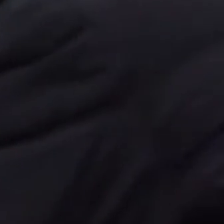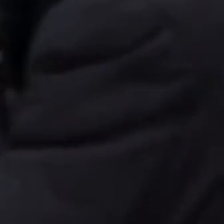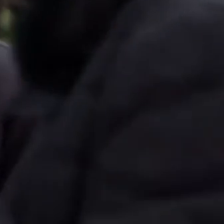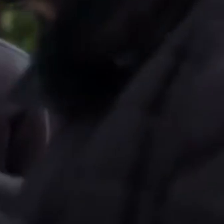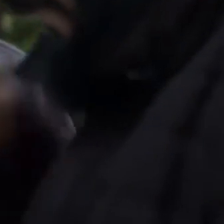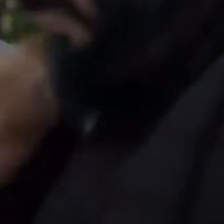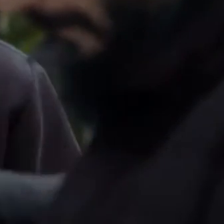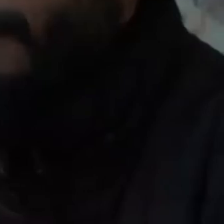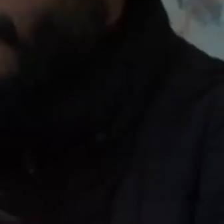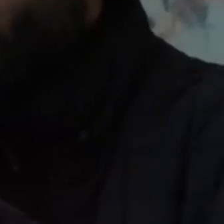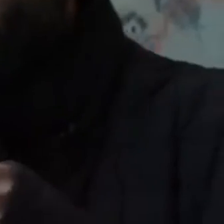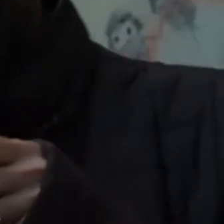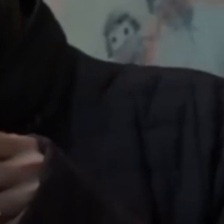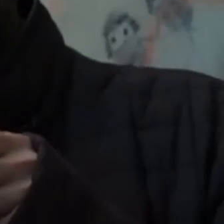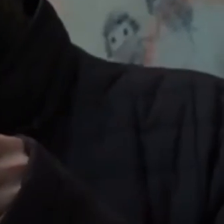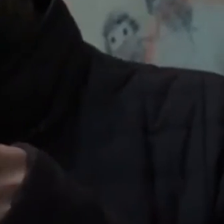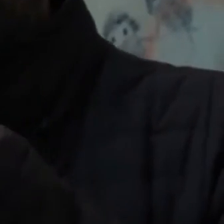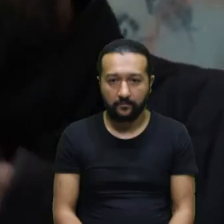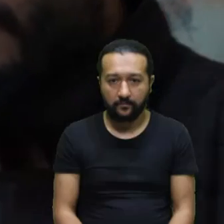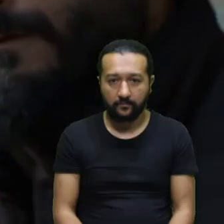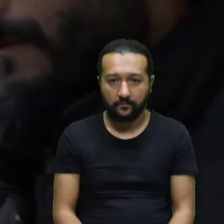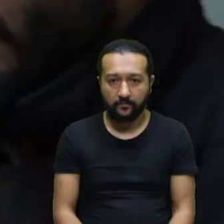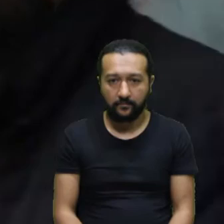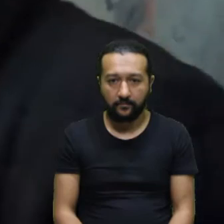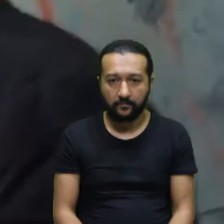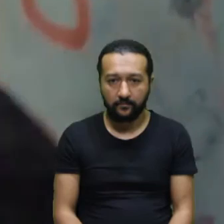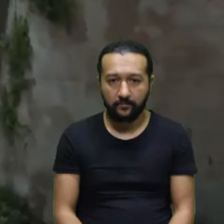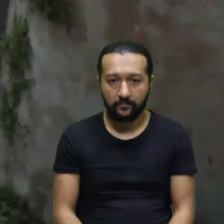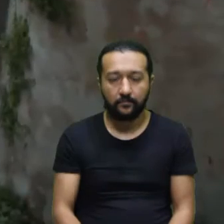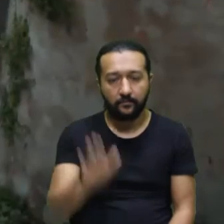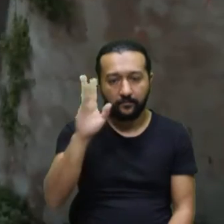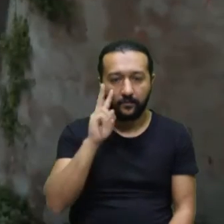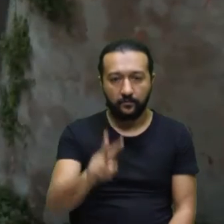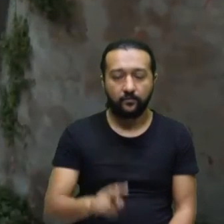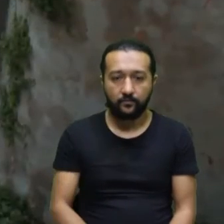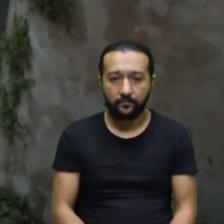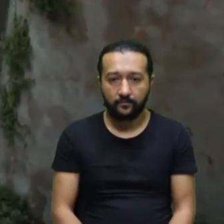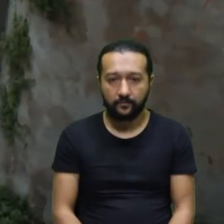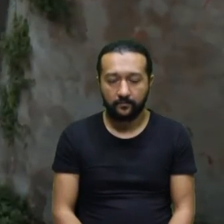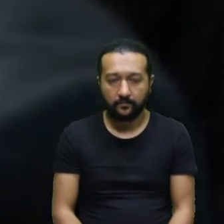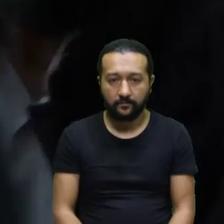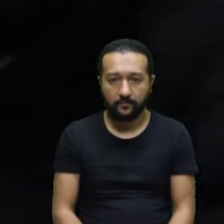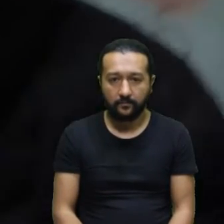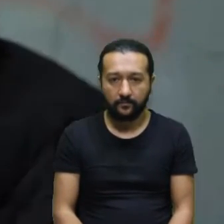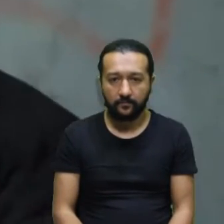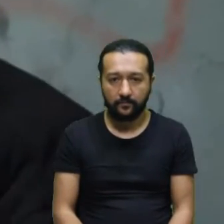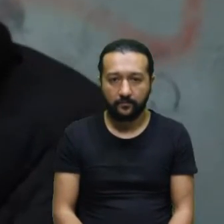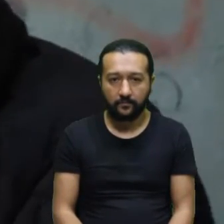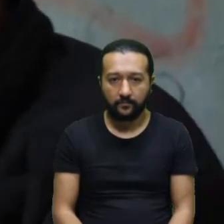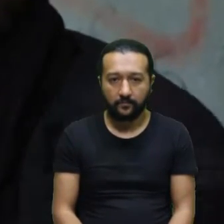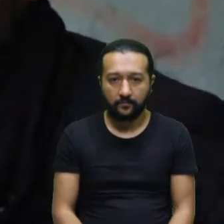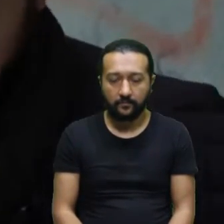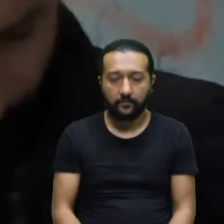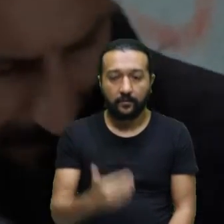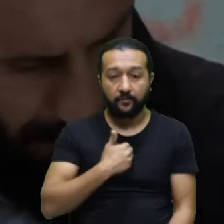kalemi kapıp çabucak yazılanlara bir göz attı. Vakit kaybetmeden gitmeye yeltendi. Hadi eyvallah. Cahit kolundan kavrayıp karşısına geri